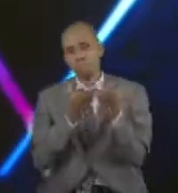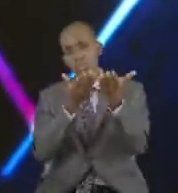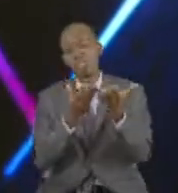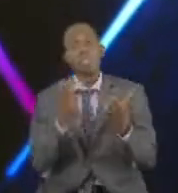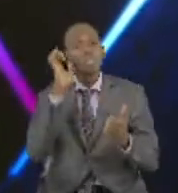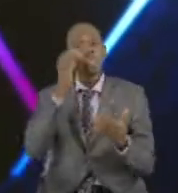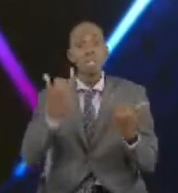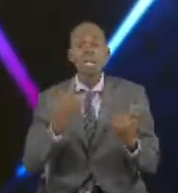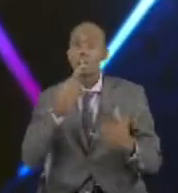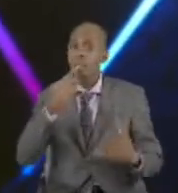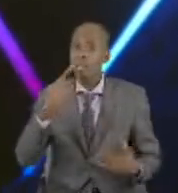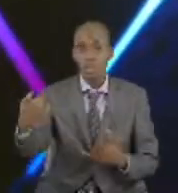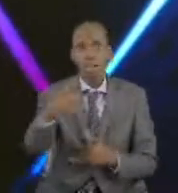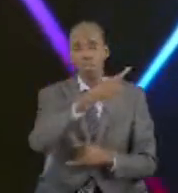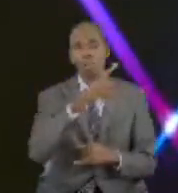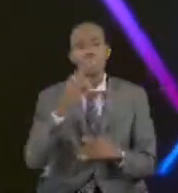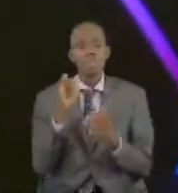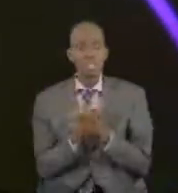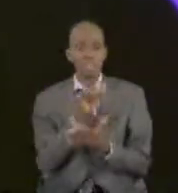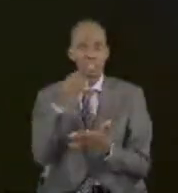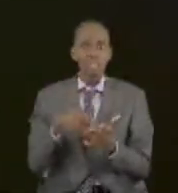voici le Christ.